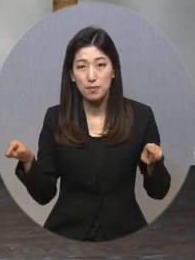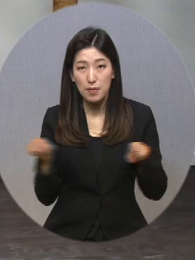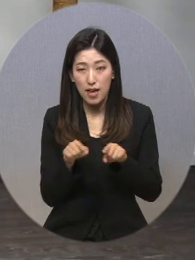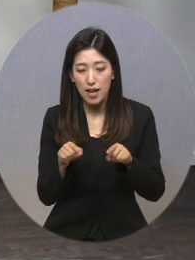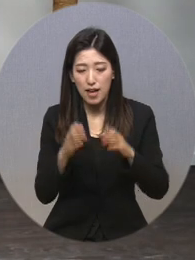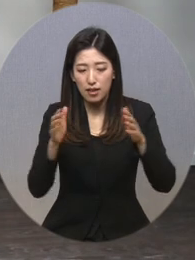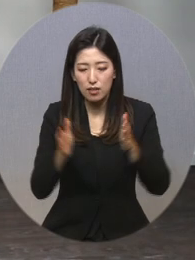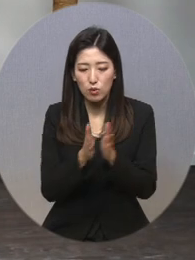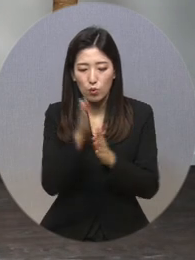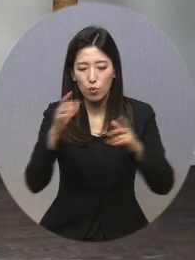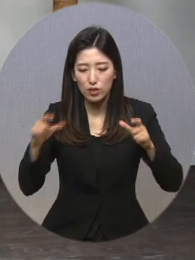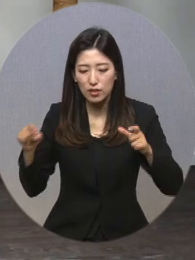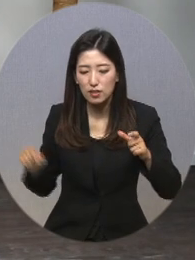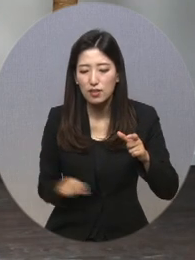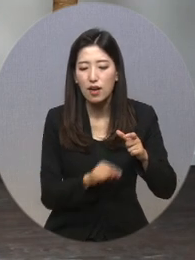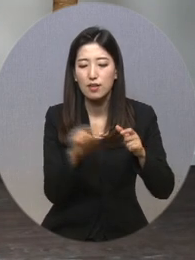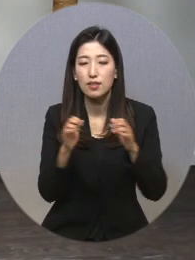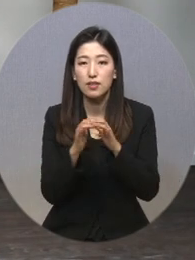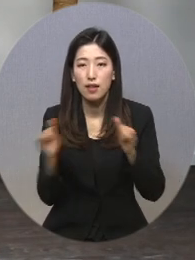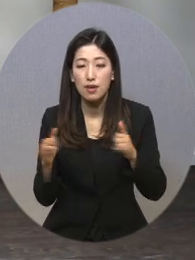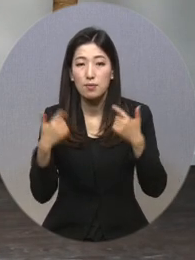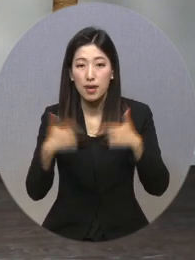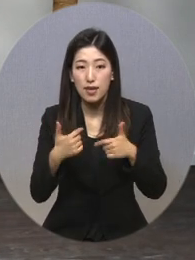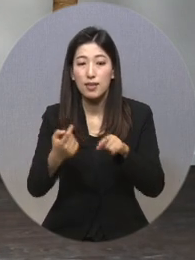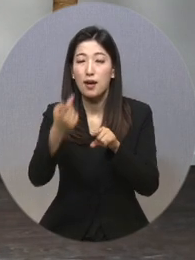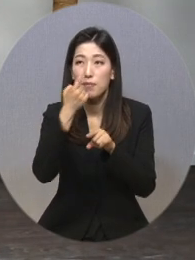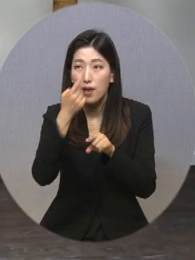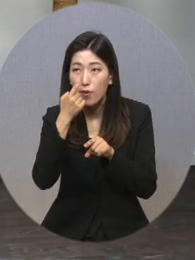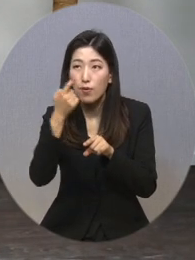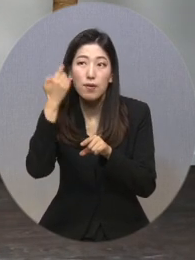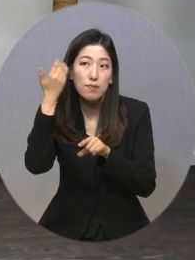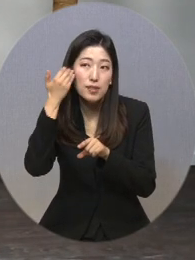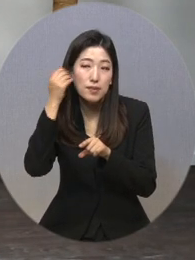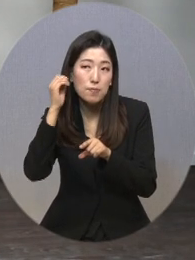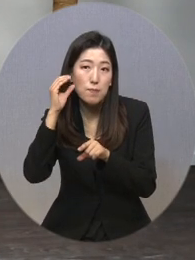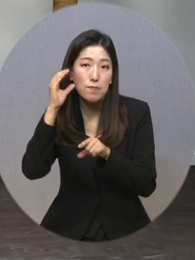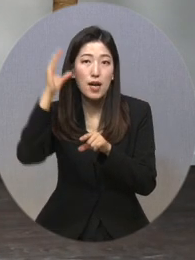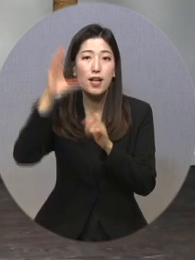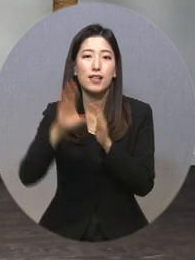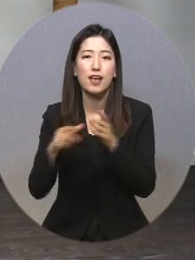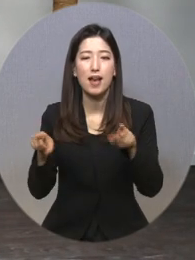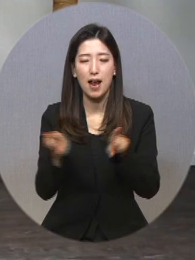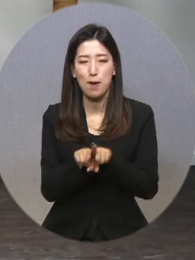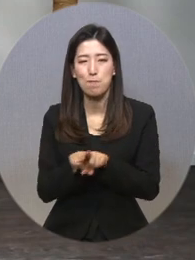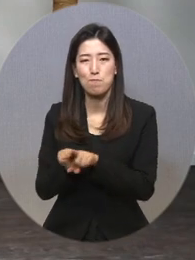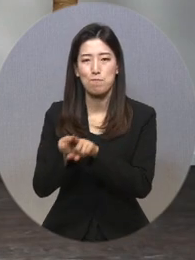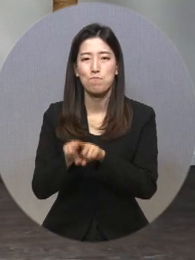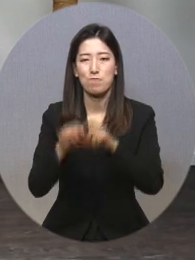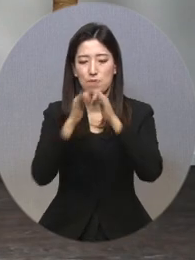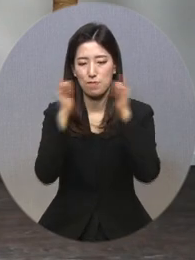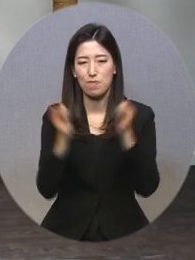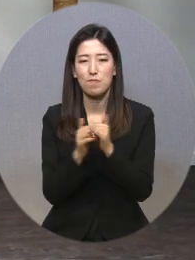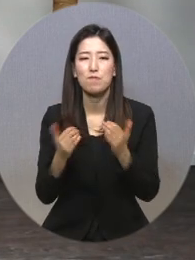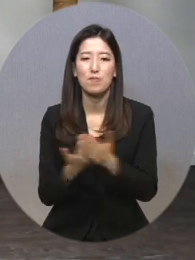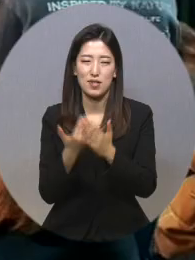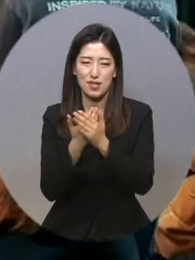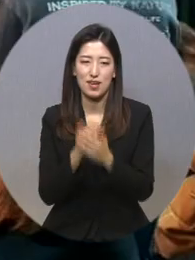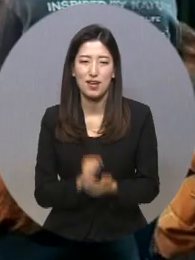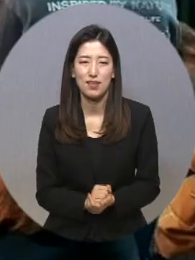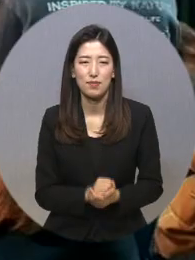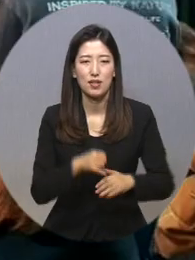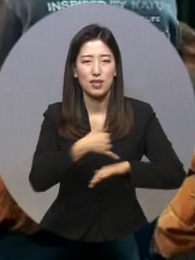구성원들이 늘 학습하고 배우는 환경이라고 생각을 했습니다. 그래서 디자인 도시,